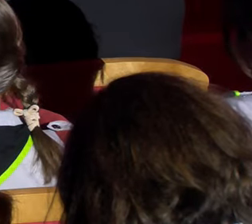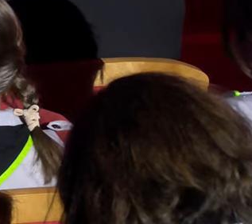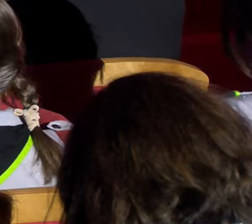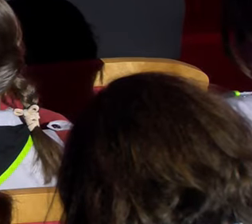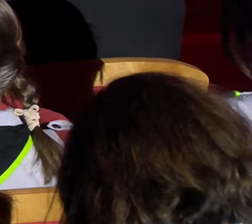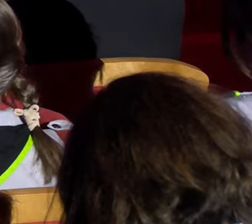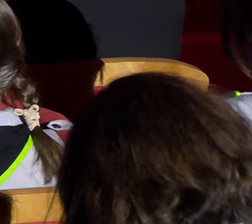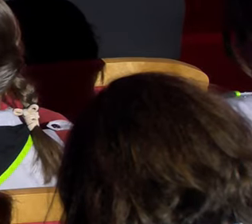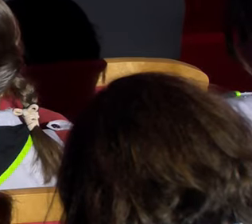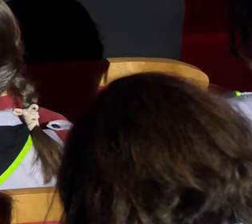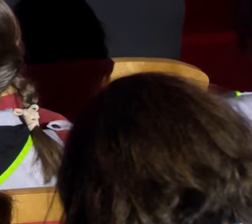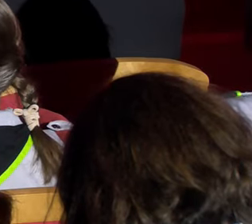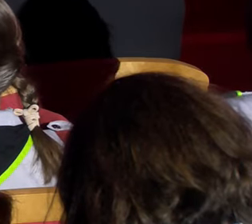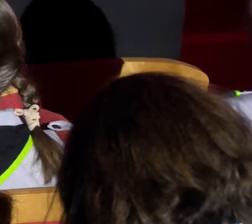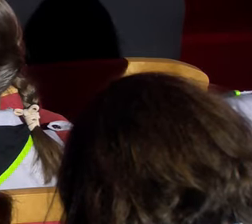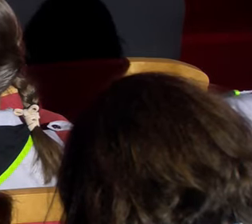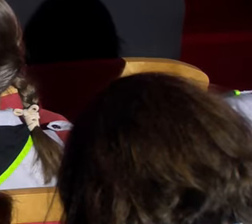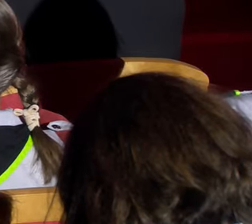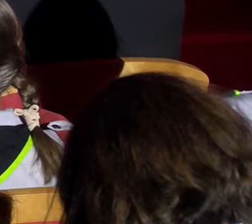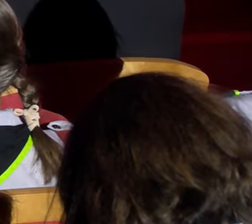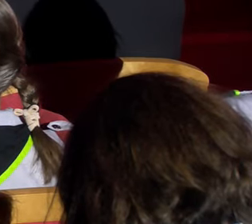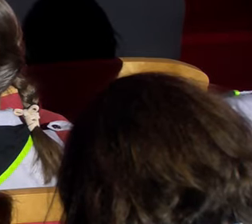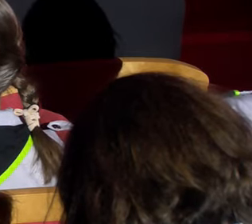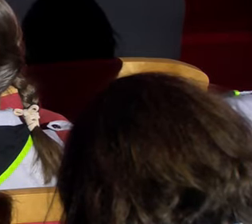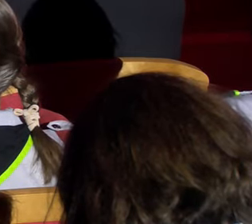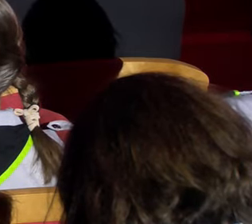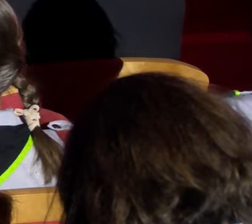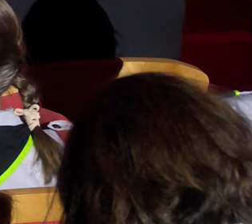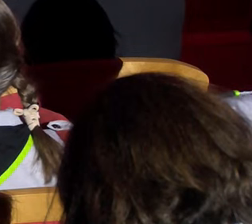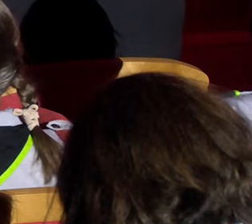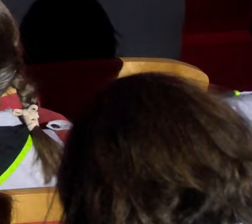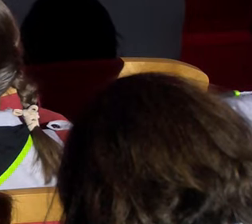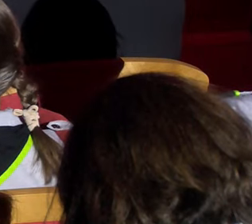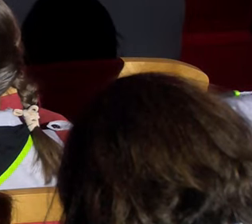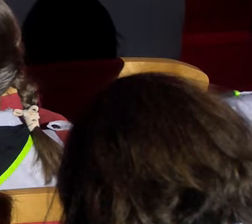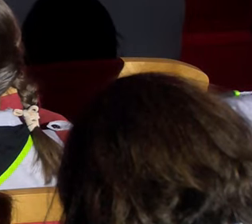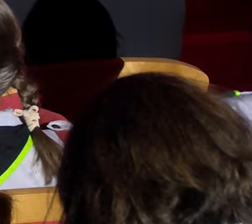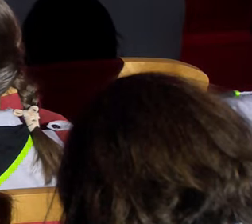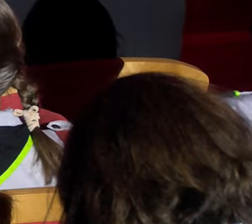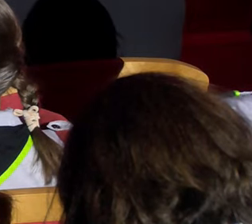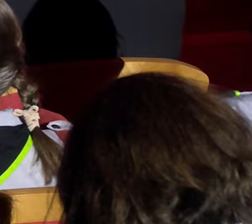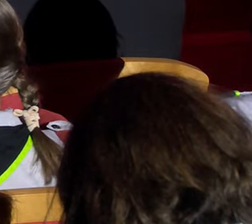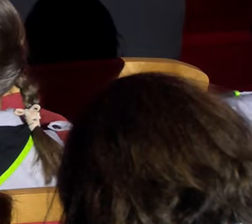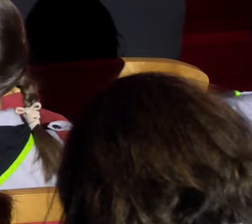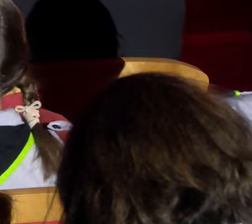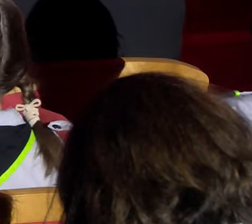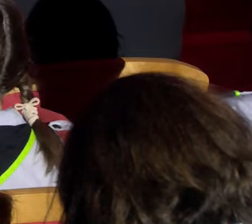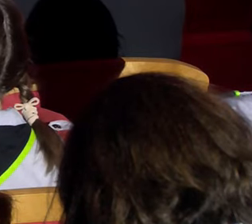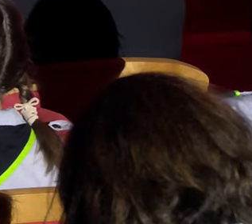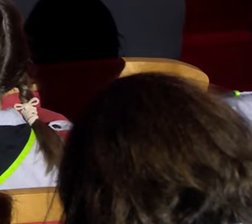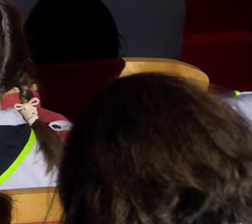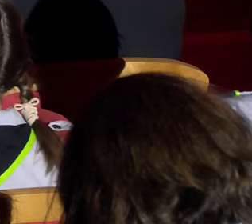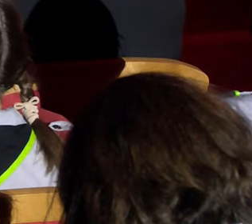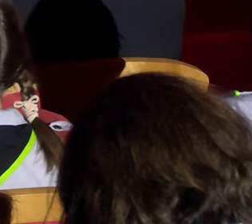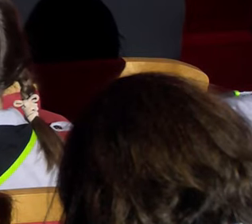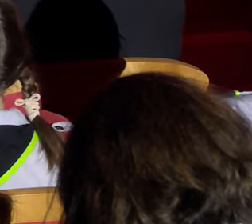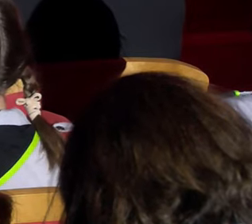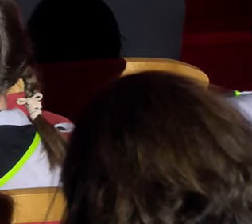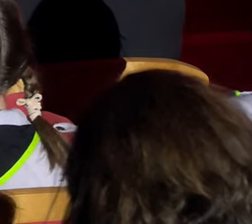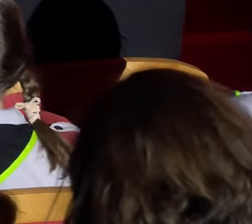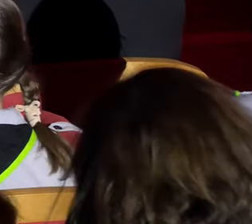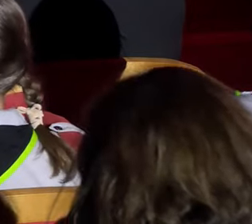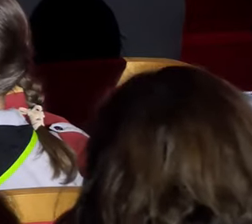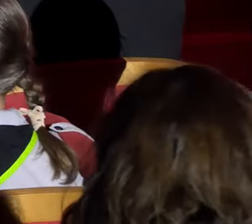w temacie całej idei miłosierdzia, bo przez miłosierdzie Pan Bóg pokazuje, jak bardzo nas kocha, zwłaszcza wtedy,